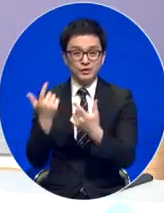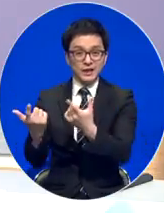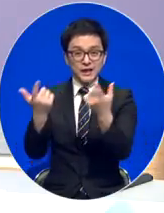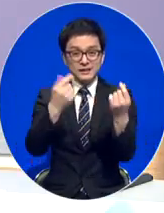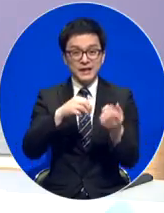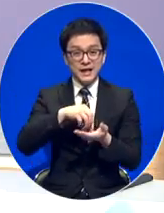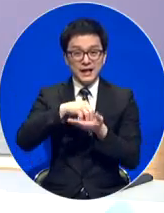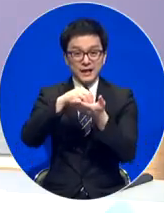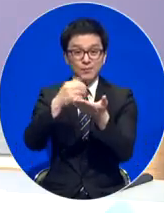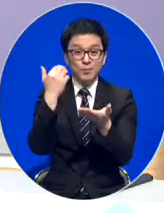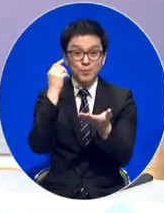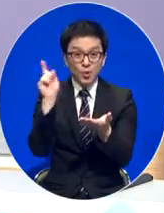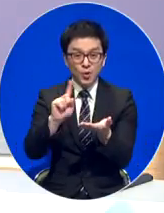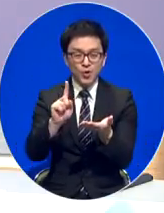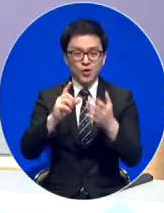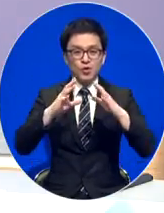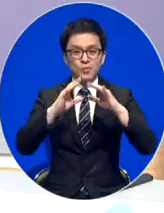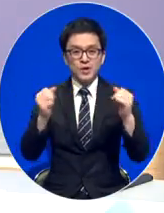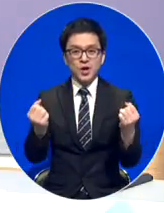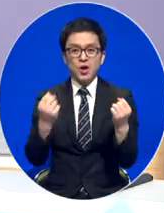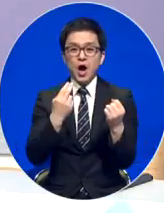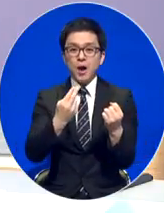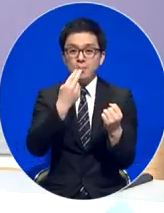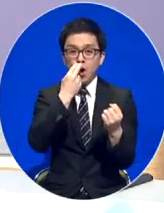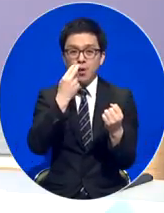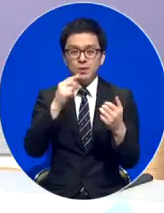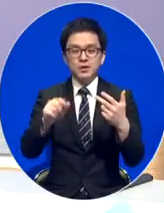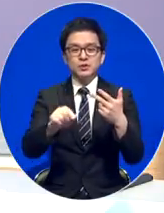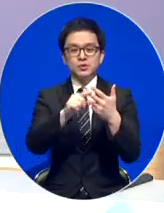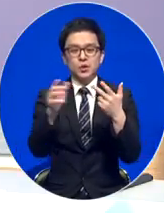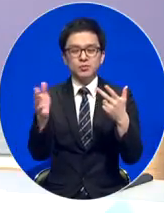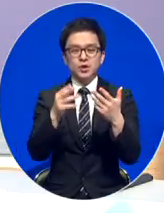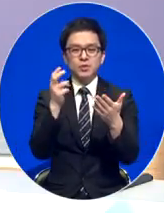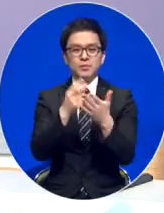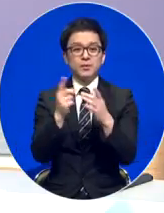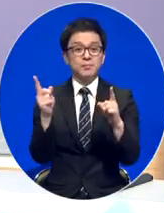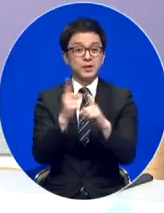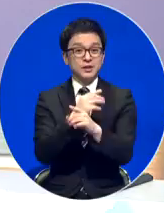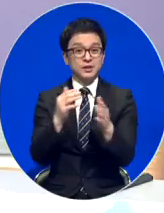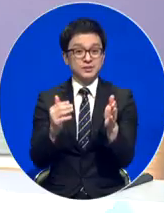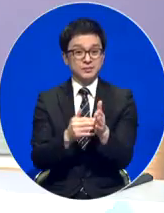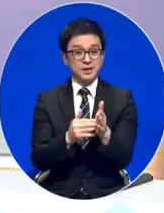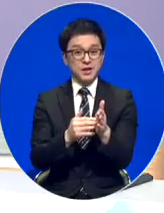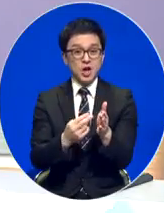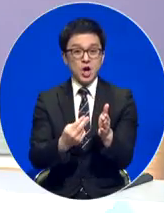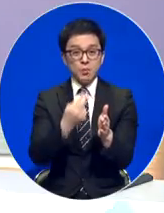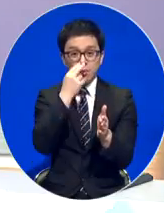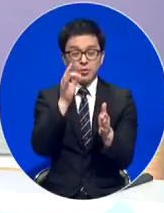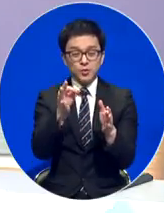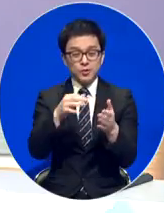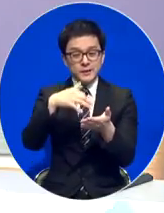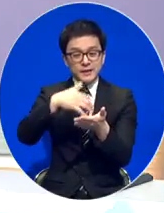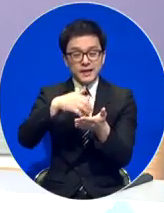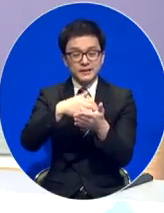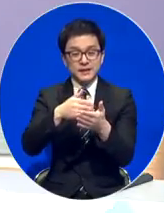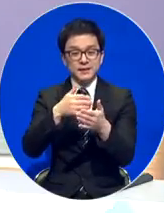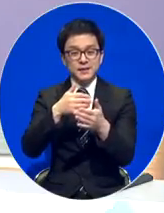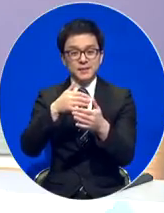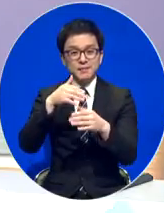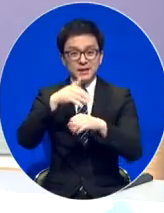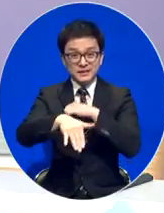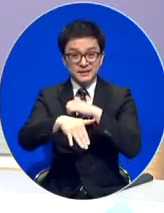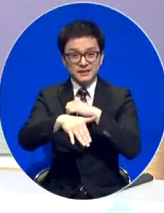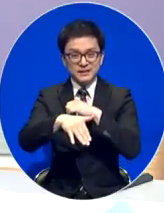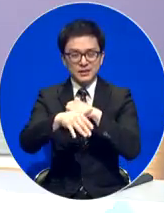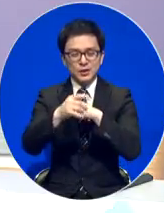누구나 가입자가 되는 국민건강보험이 오는 7월 변화를 맞습니다. 논란을 빚어왔던 보험료 계산